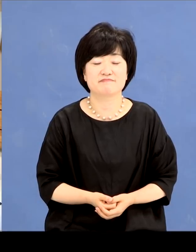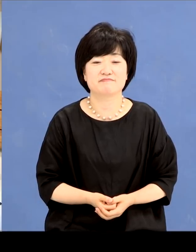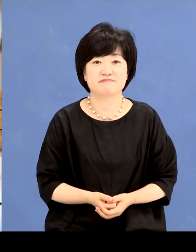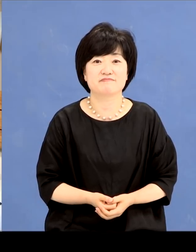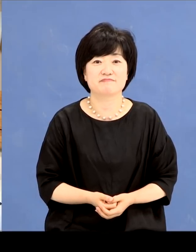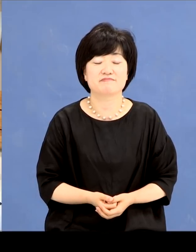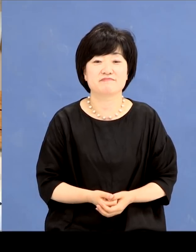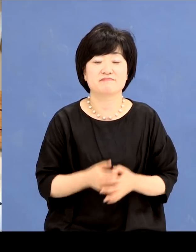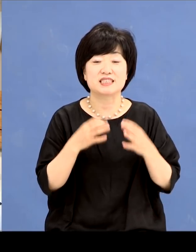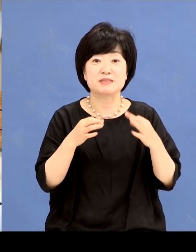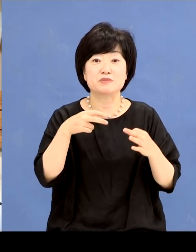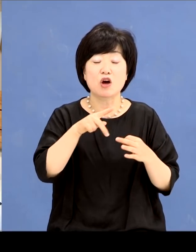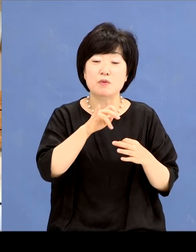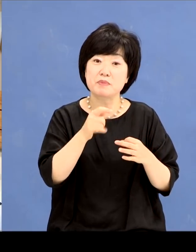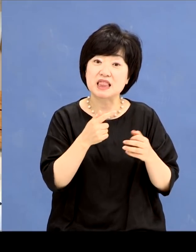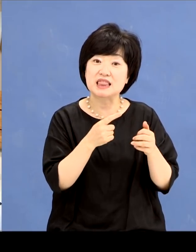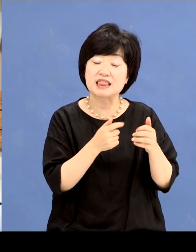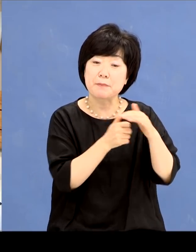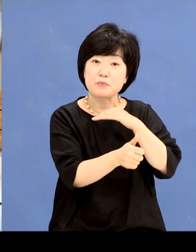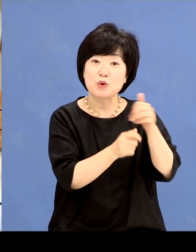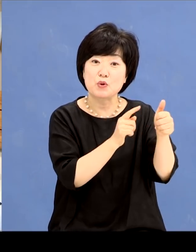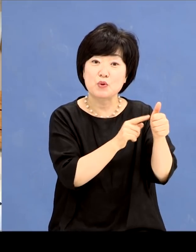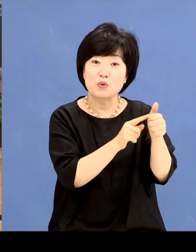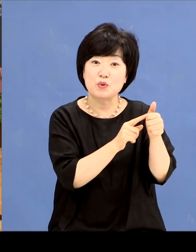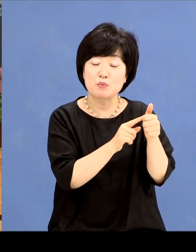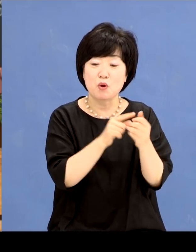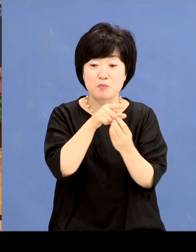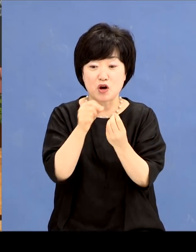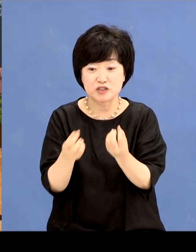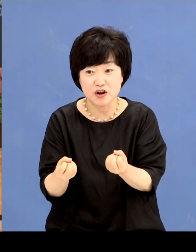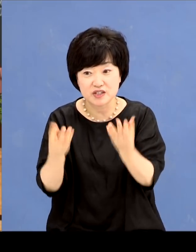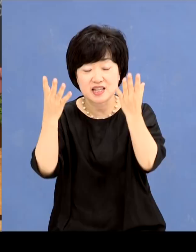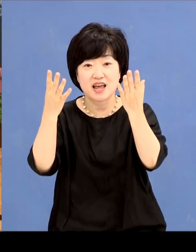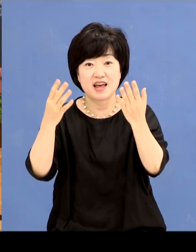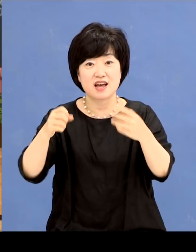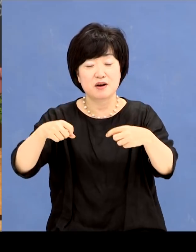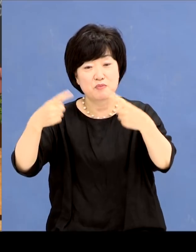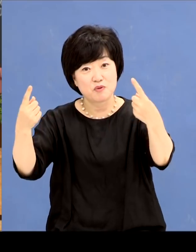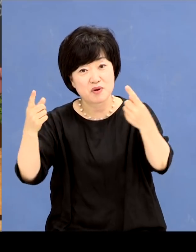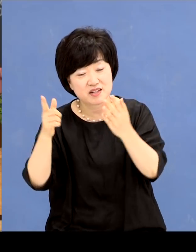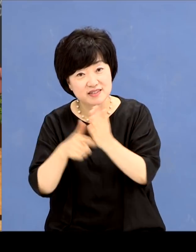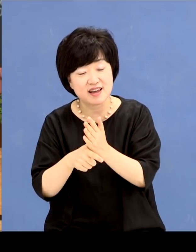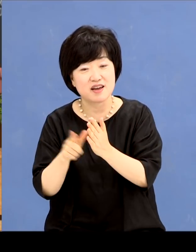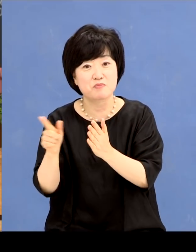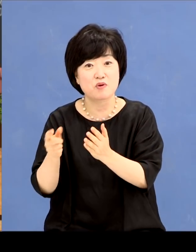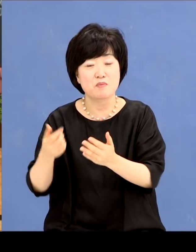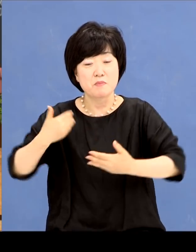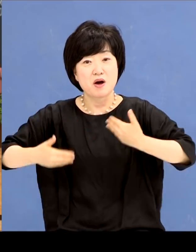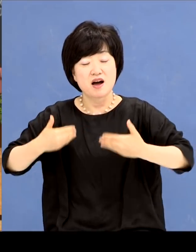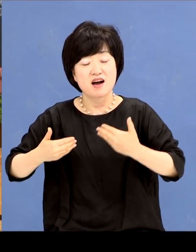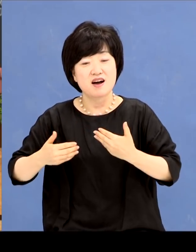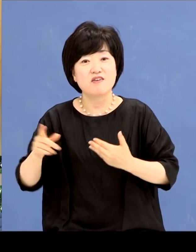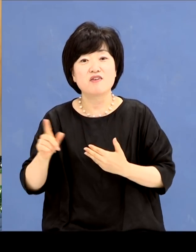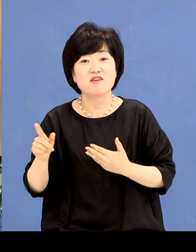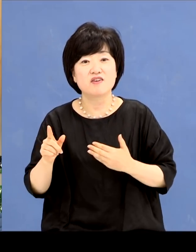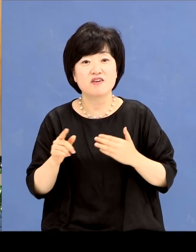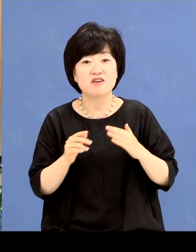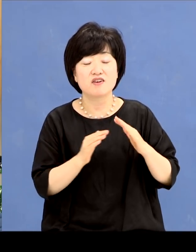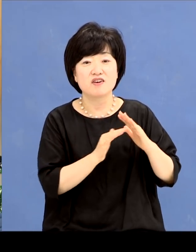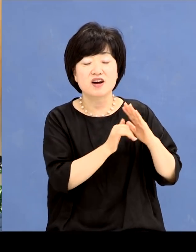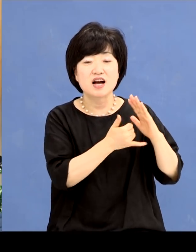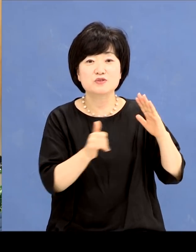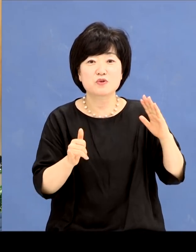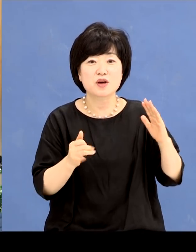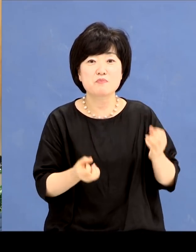그러면 우리 성민 대표, 김성민 대표 같은 경우는 이제 보통 명절 되면 네. 뭐 시어른 모시고 뭐 분주하잖아요. 우리 네. 보통의 가정들은. 네. 성민 씨네